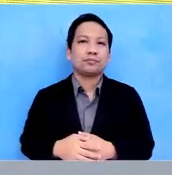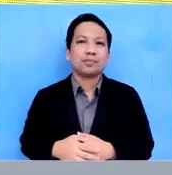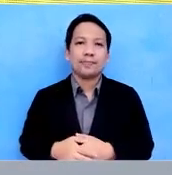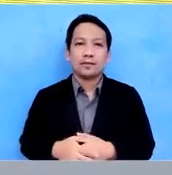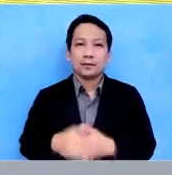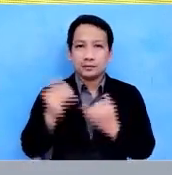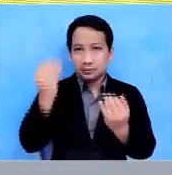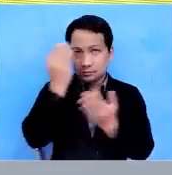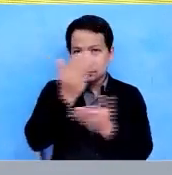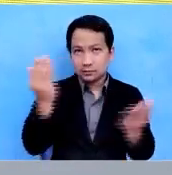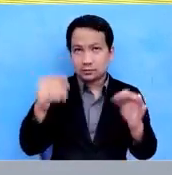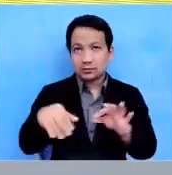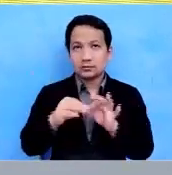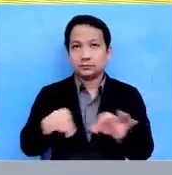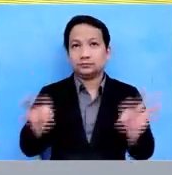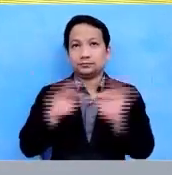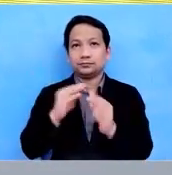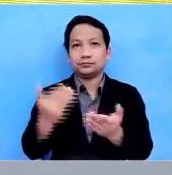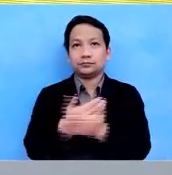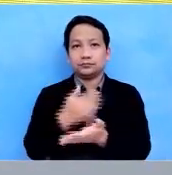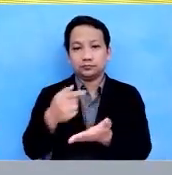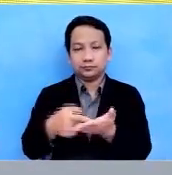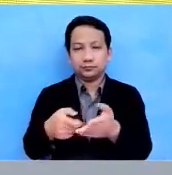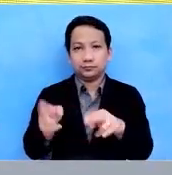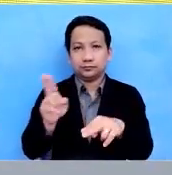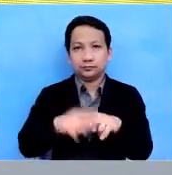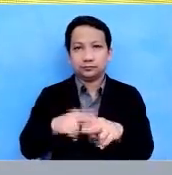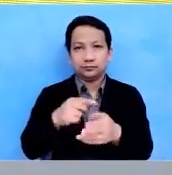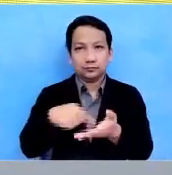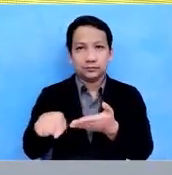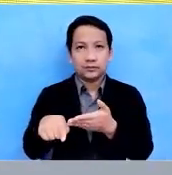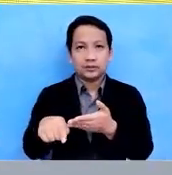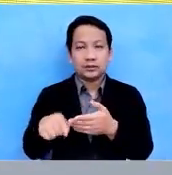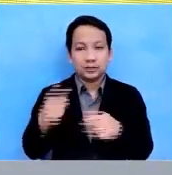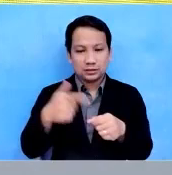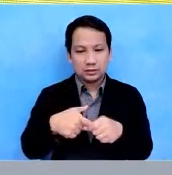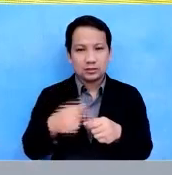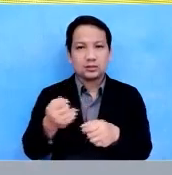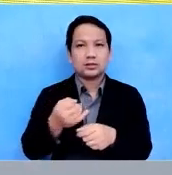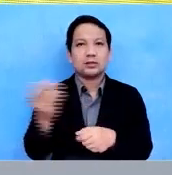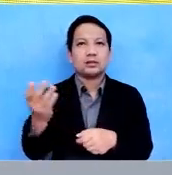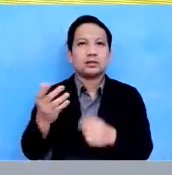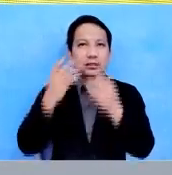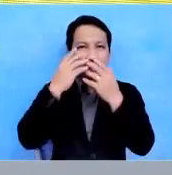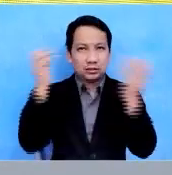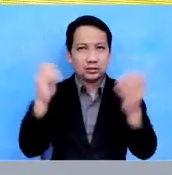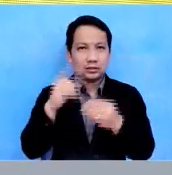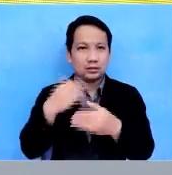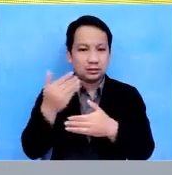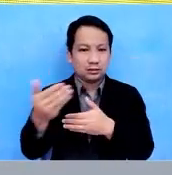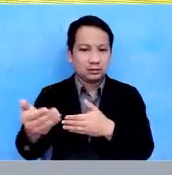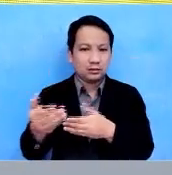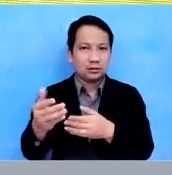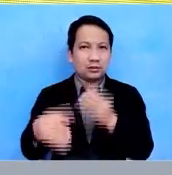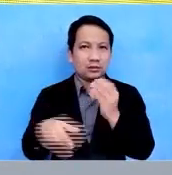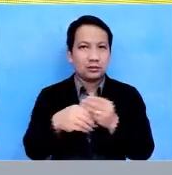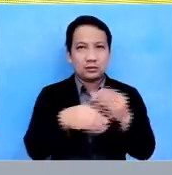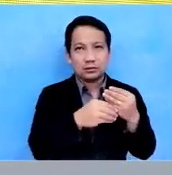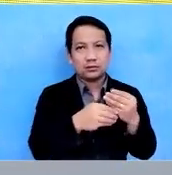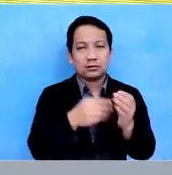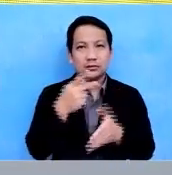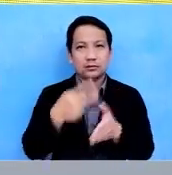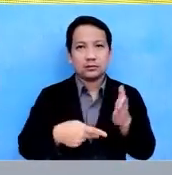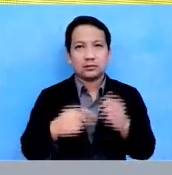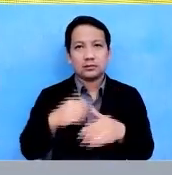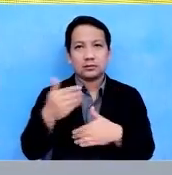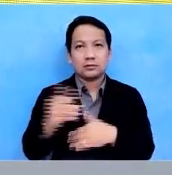Epektibo na ngayong araw ang panibagong taas singil sa petrolyo. Ang ilang motorista, bad trip na dahil sunod-sunod na ang dagdag presyo.